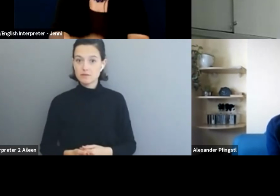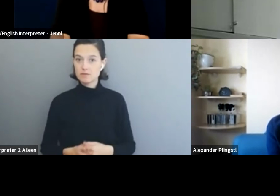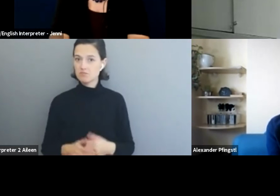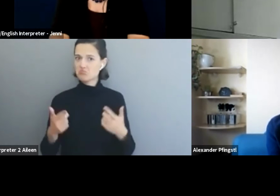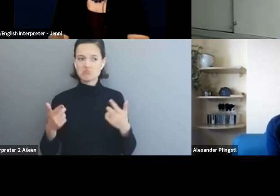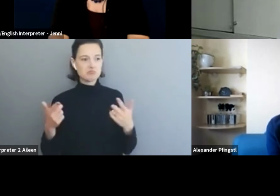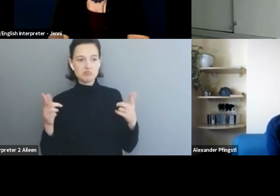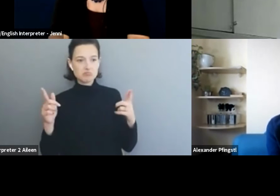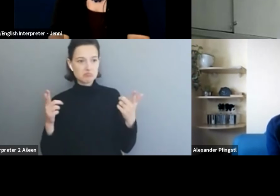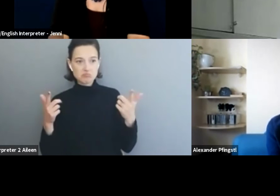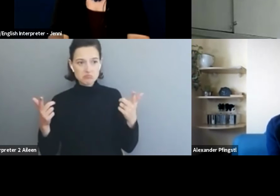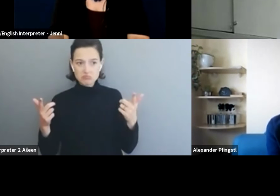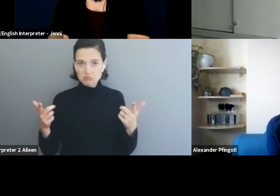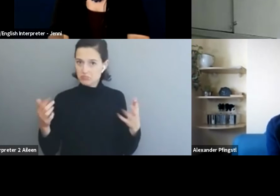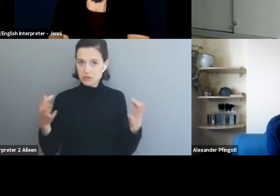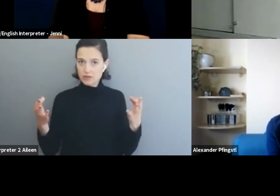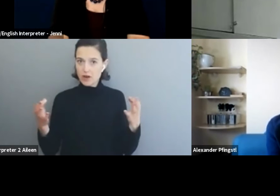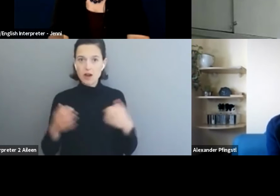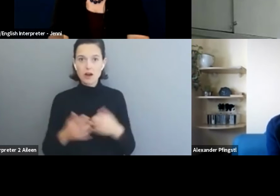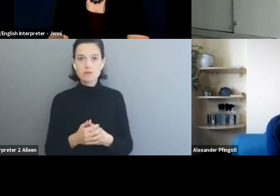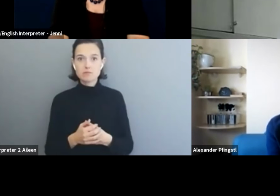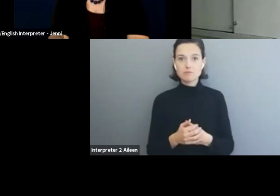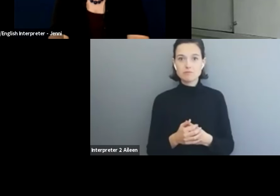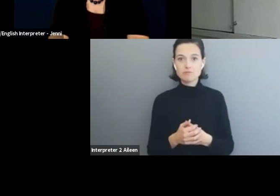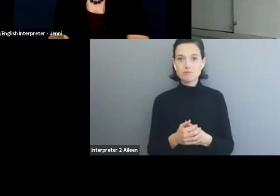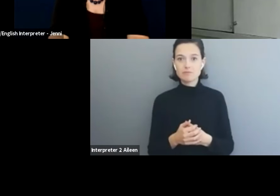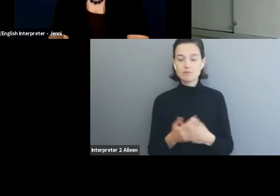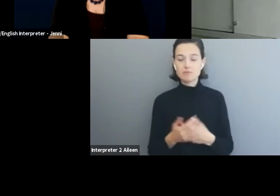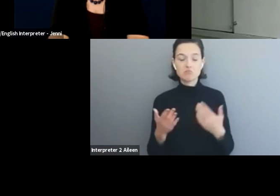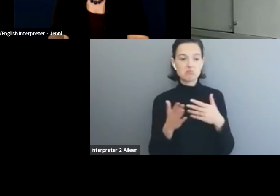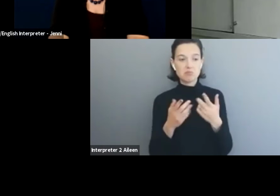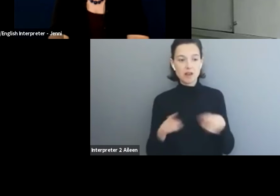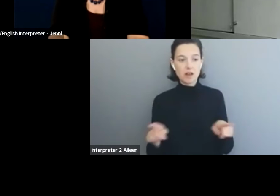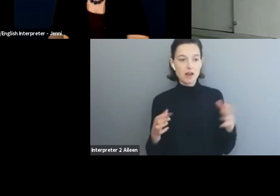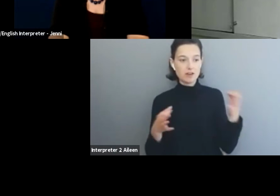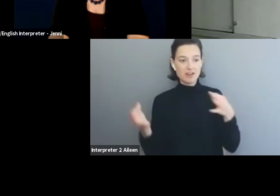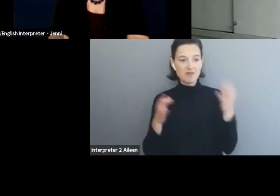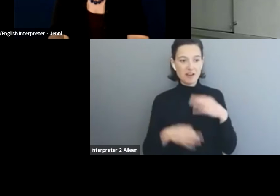Moment. Scheinbar gibt es keine Fragen, alles ist geregelt.